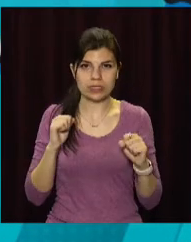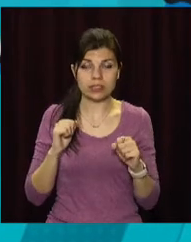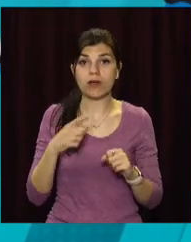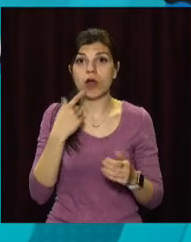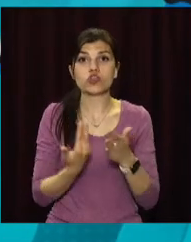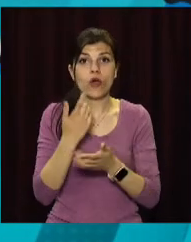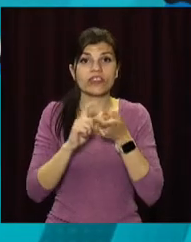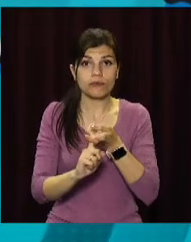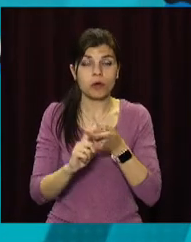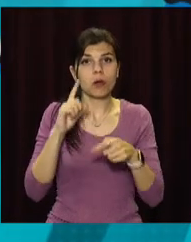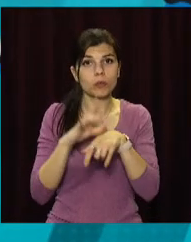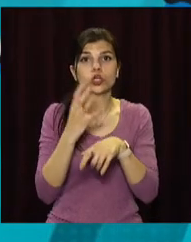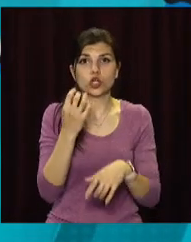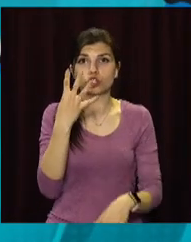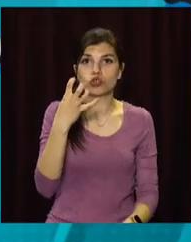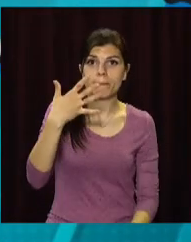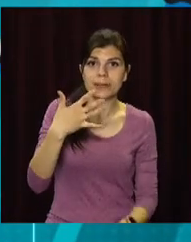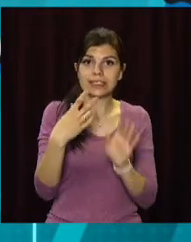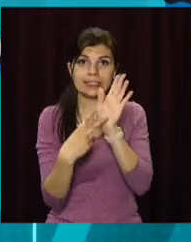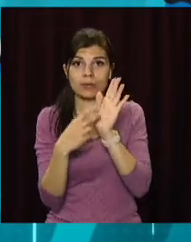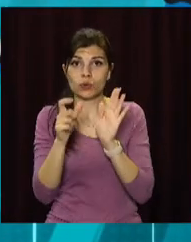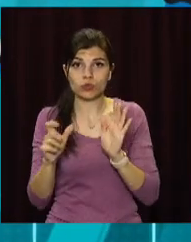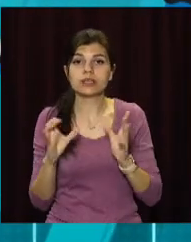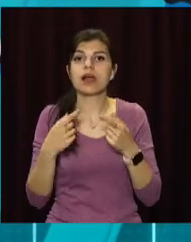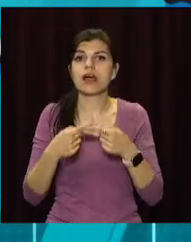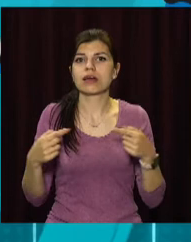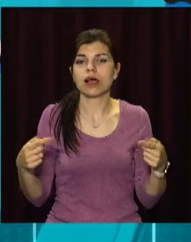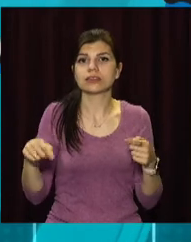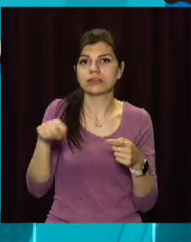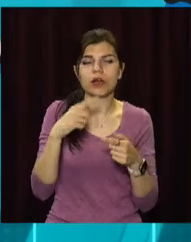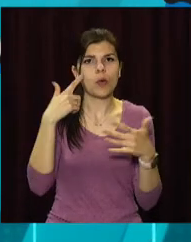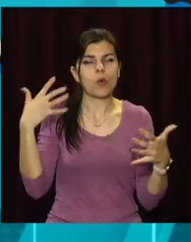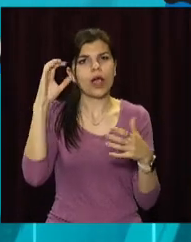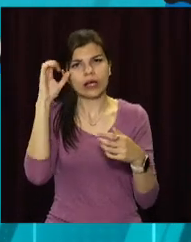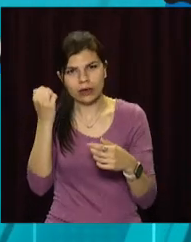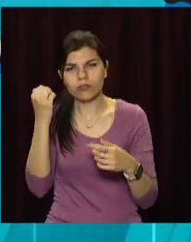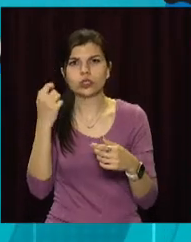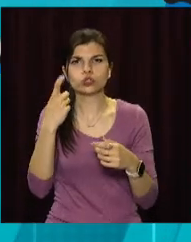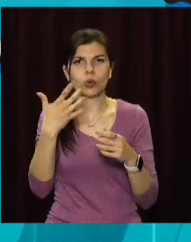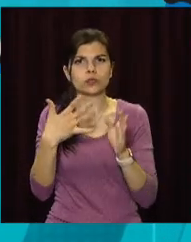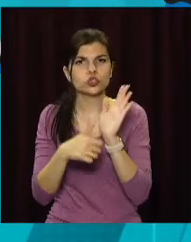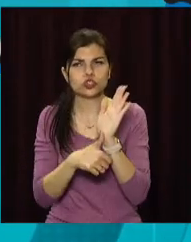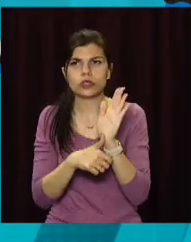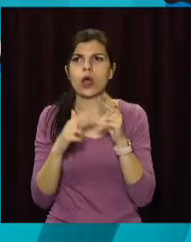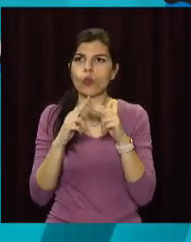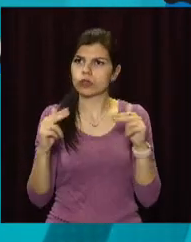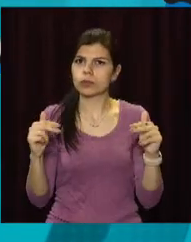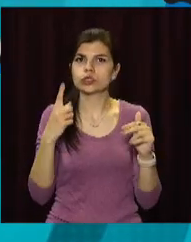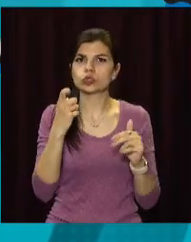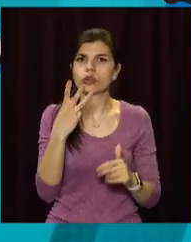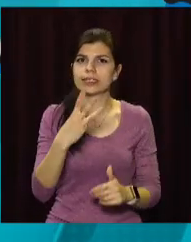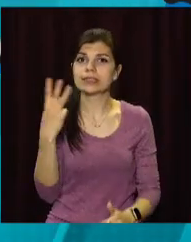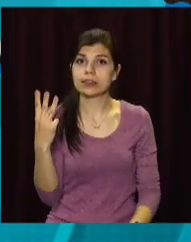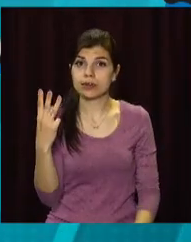облдержадміністрації. Нових же інфікованих зареєстрували ще 457. З них найбільше у Кривому Розі – 156, у Дніпрі